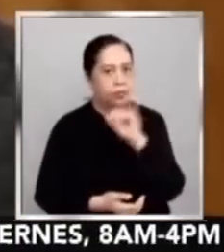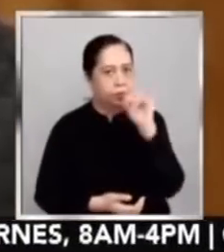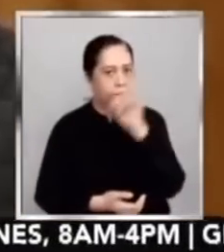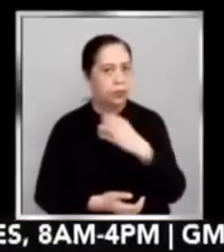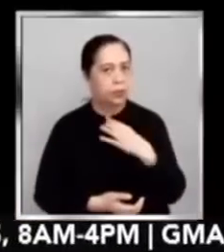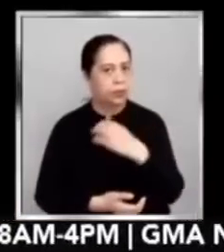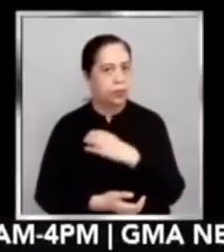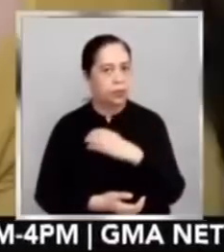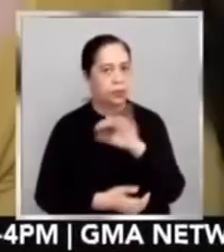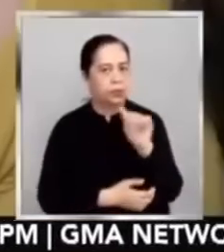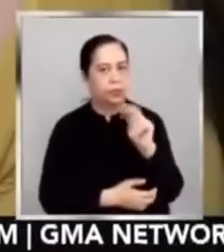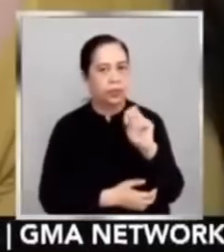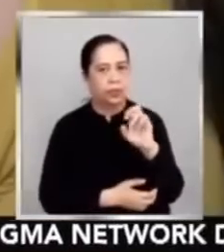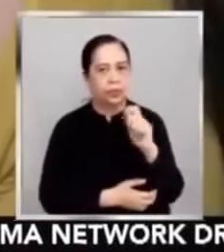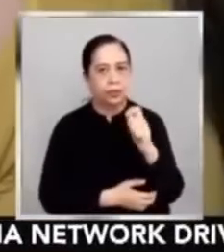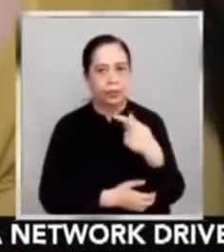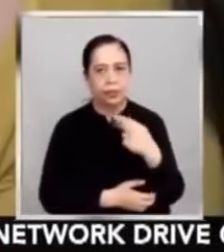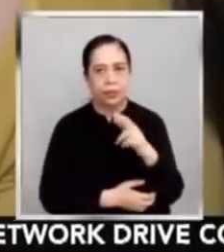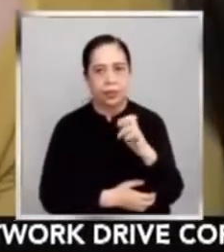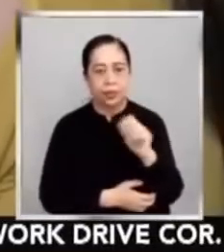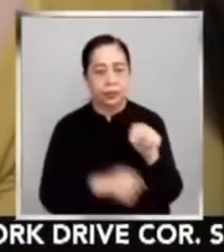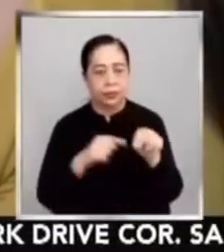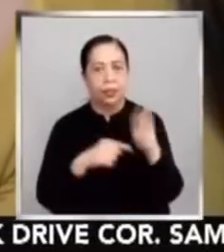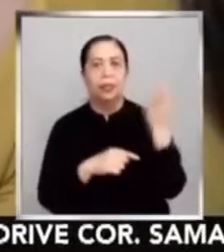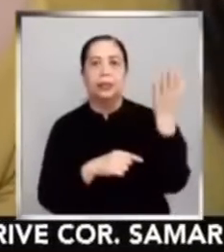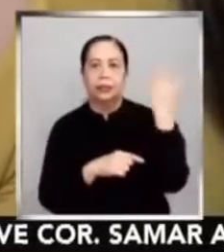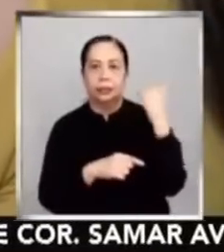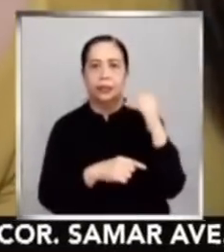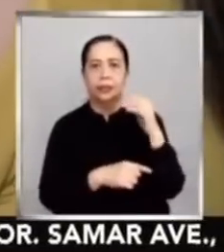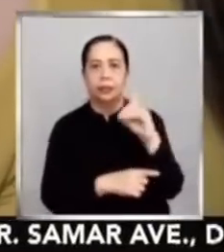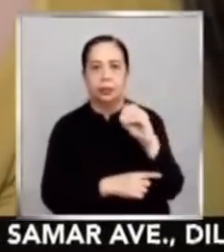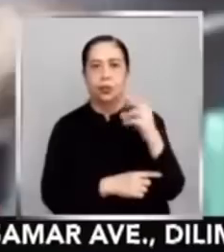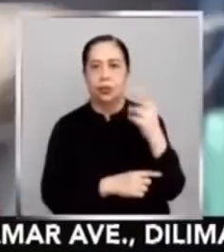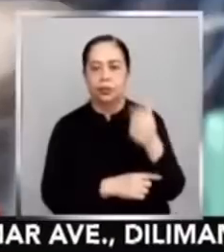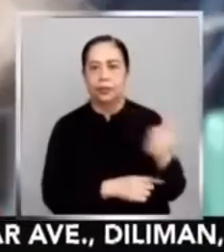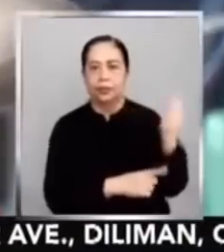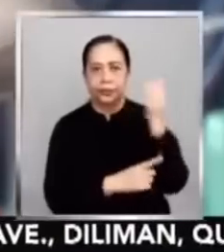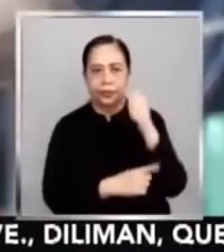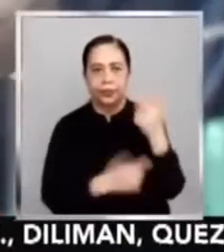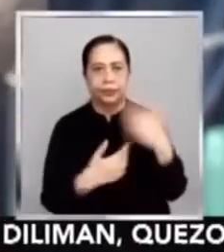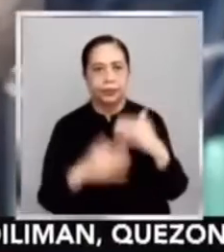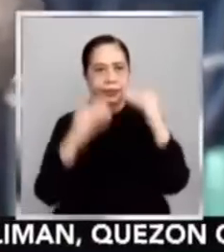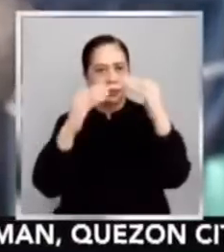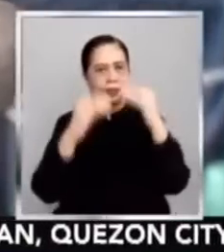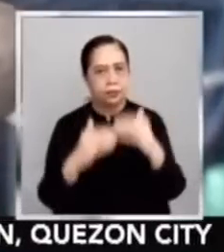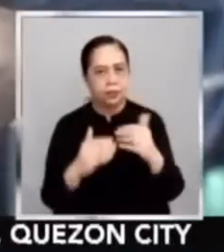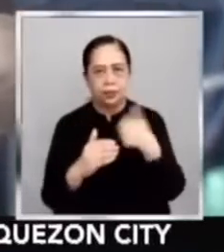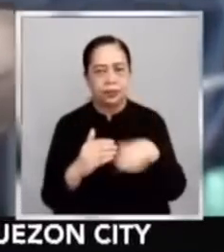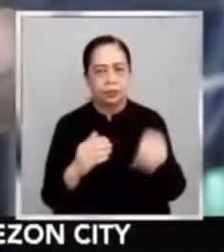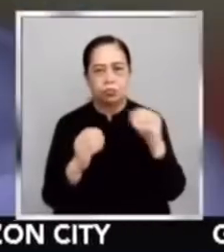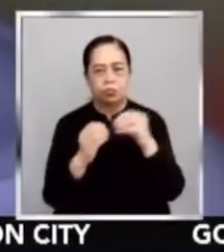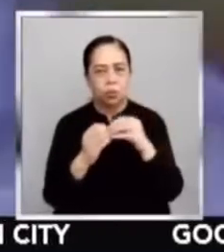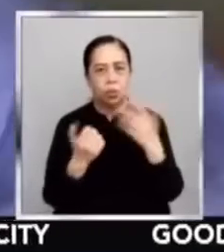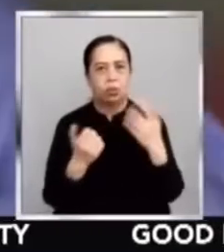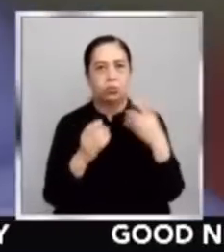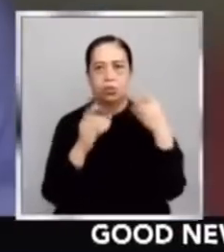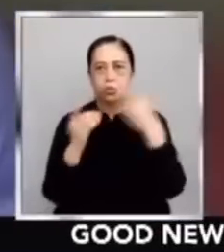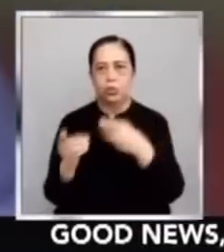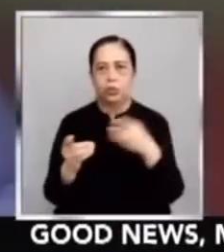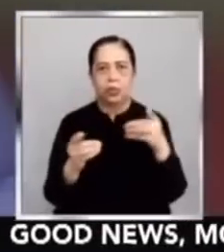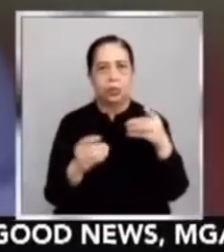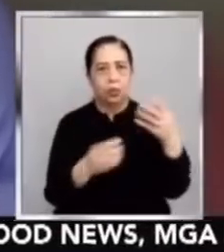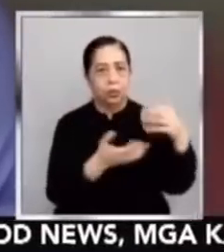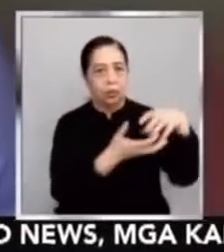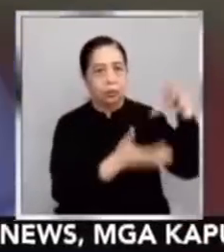Janet Garin na dating health secretary, sa pag-alis daw ng global health emergency, hindi na magdodonate ng bakuna sa may hirap na bansa tulad